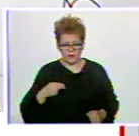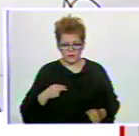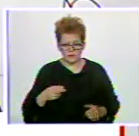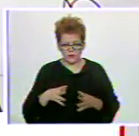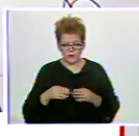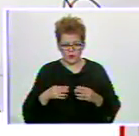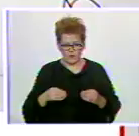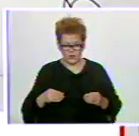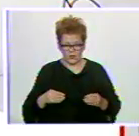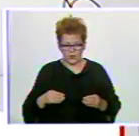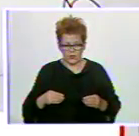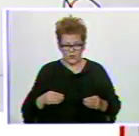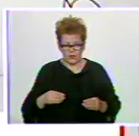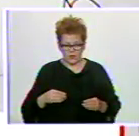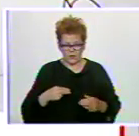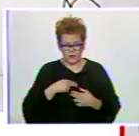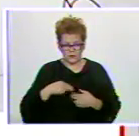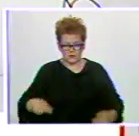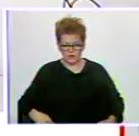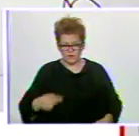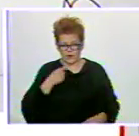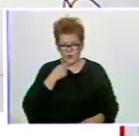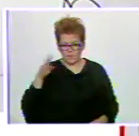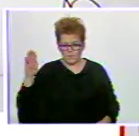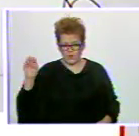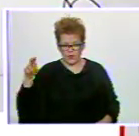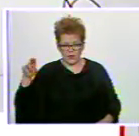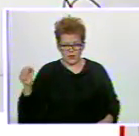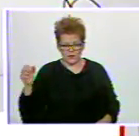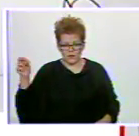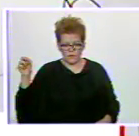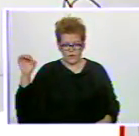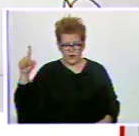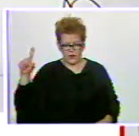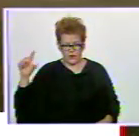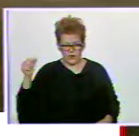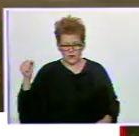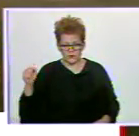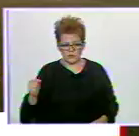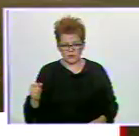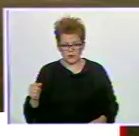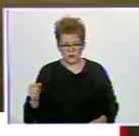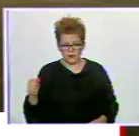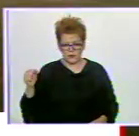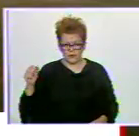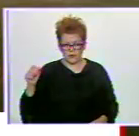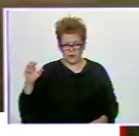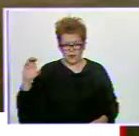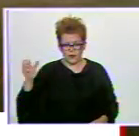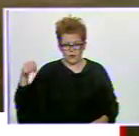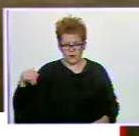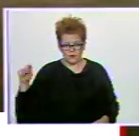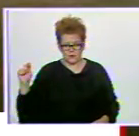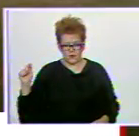din Severin, Craiova, Bechet, Caracal, Filiaș, Turnu Măgurele,